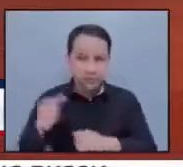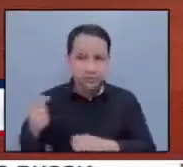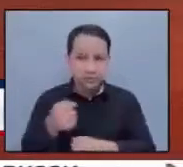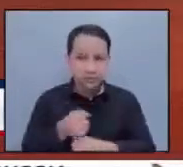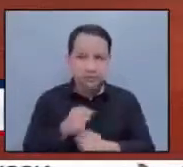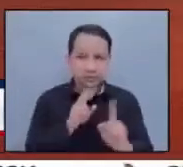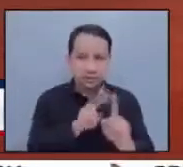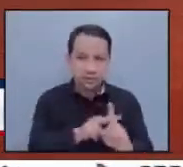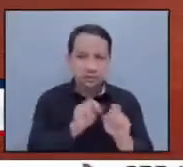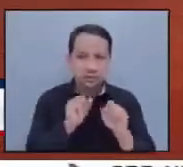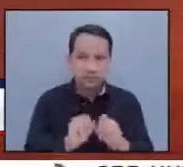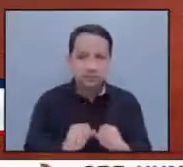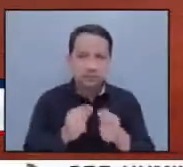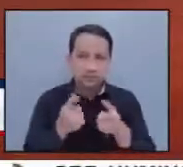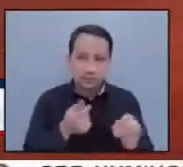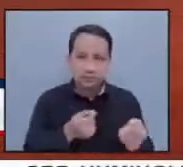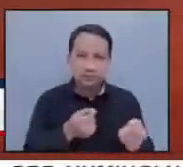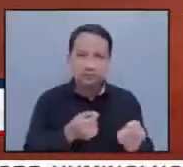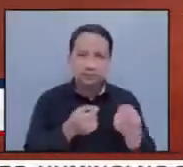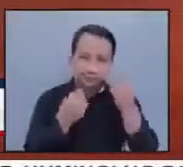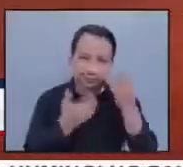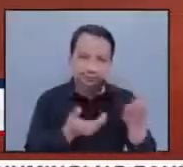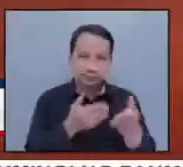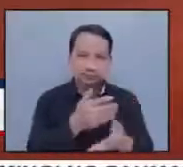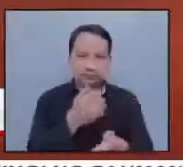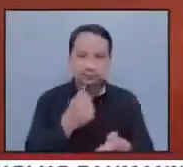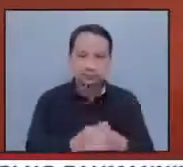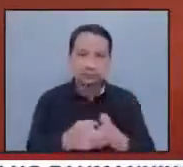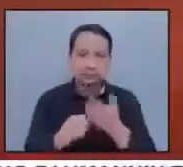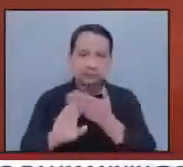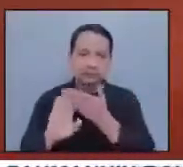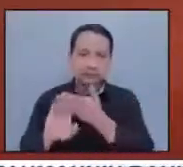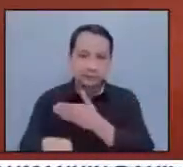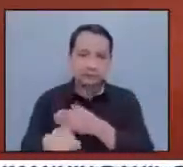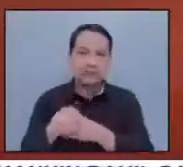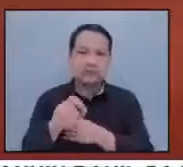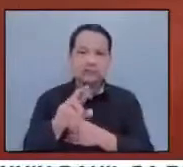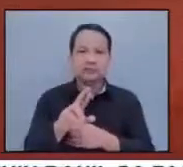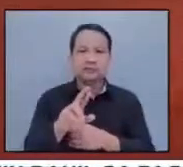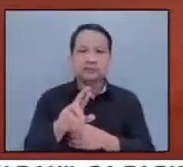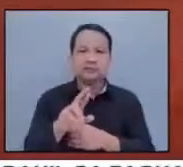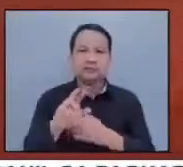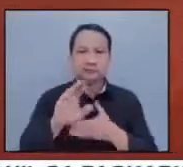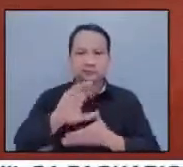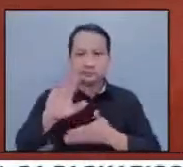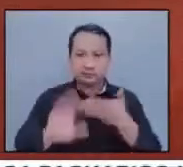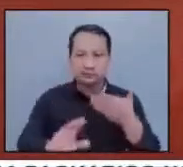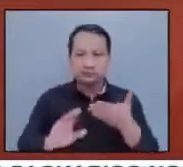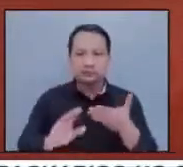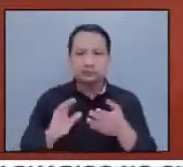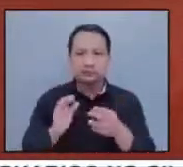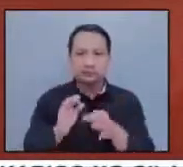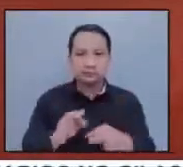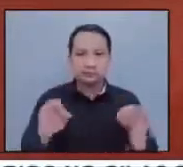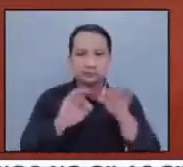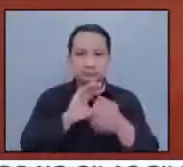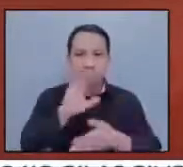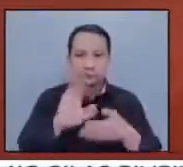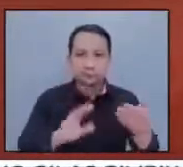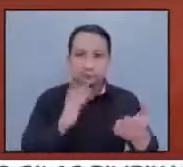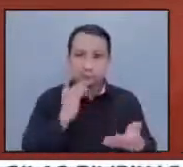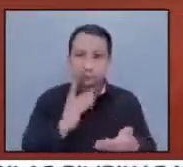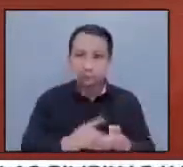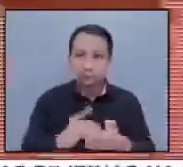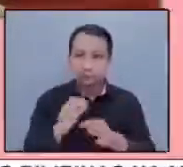tapos meron po mga tinatawag na reimbursement. Yun nga lang po, dapat po kompleto yung mga dokumento. And of course, pagka bago